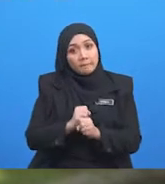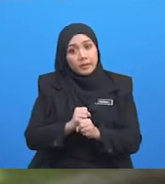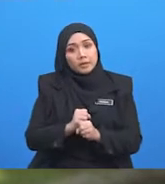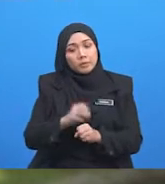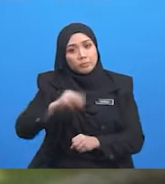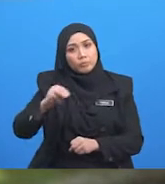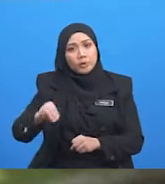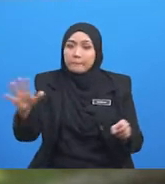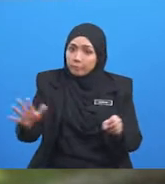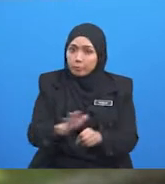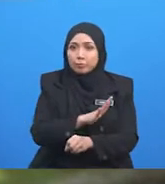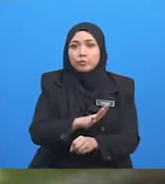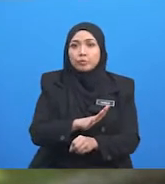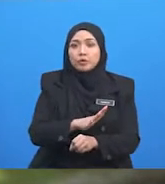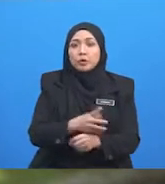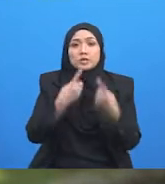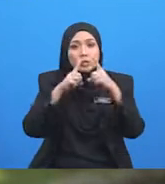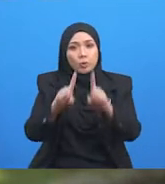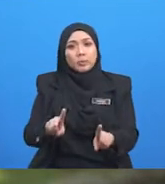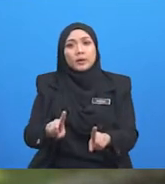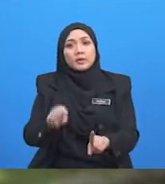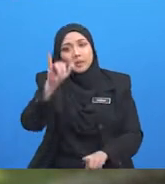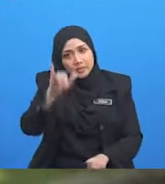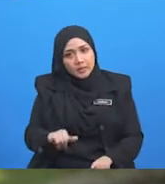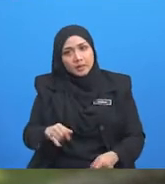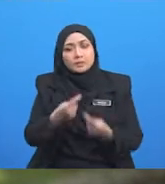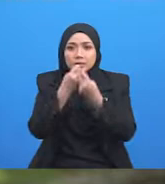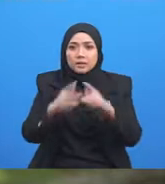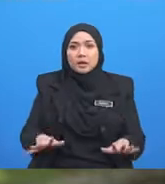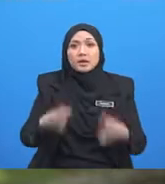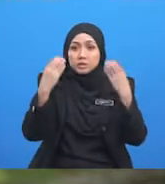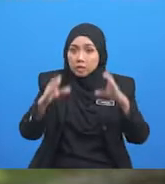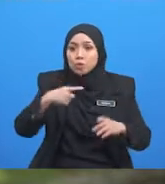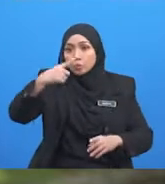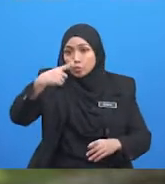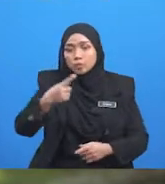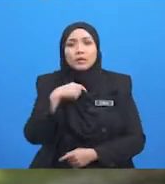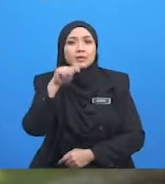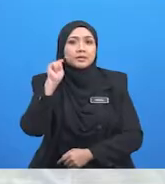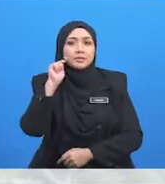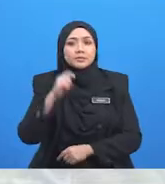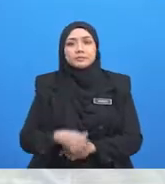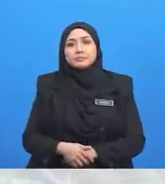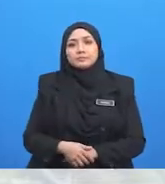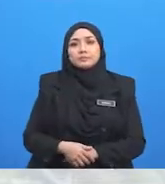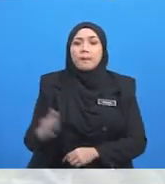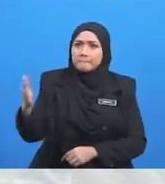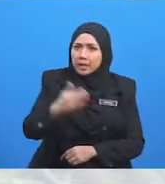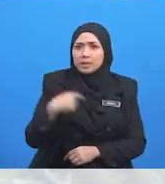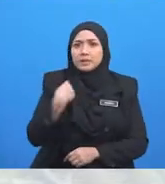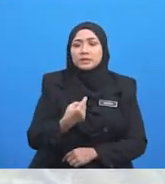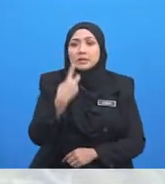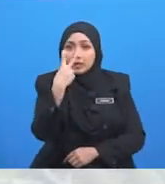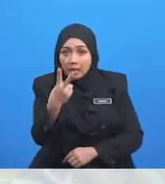Dapatkah murid memenuhi kriteria jawapan yang telah cikgu sebutkan tadi? Mari kita